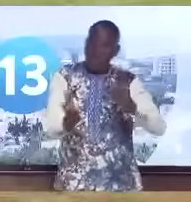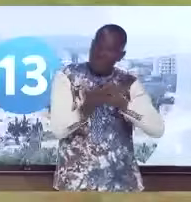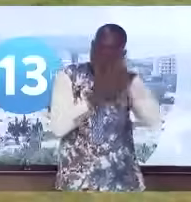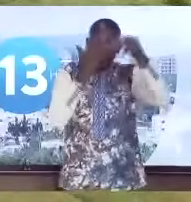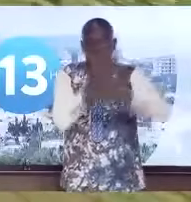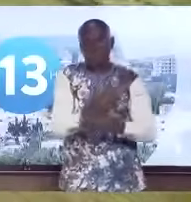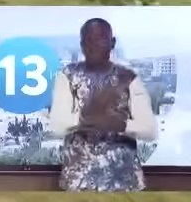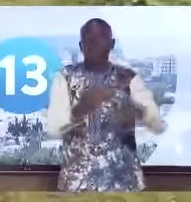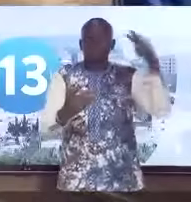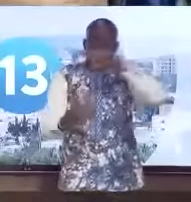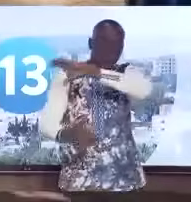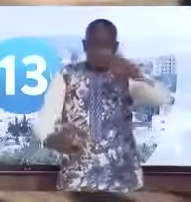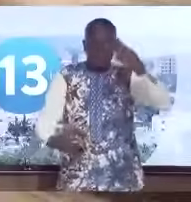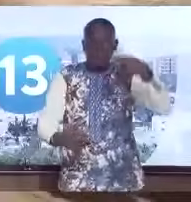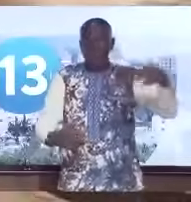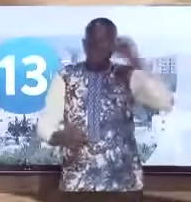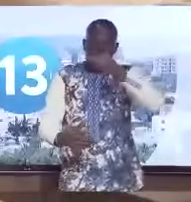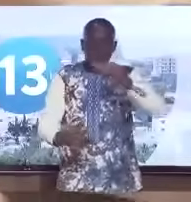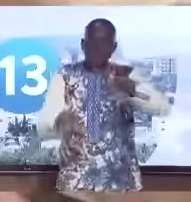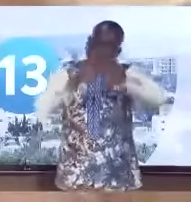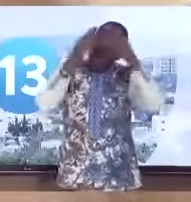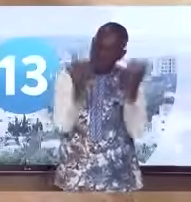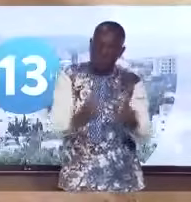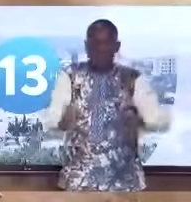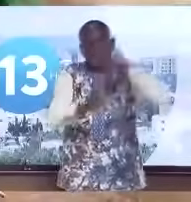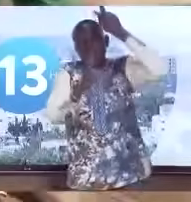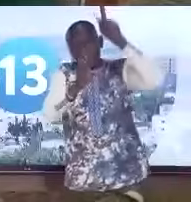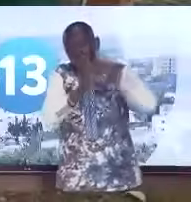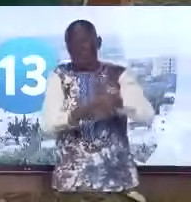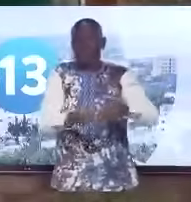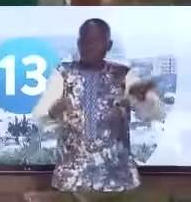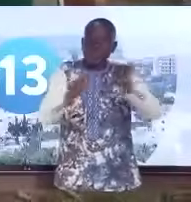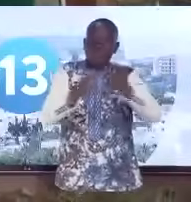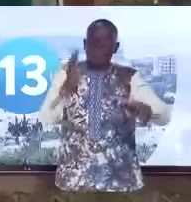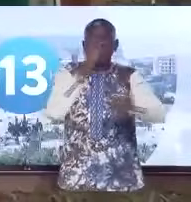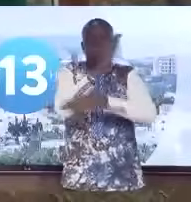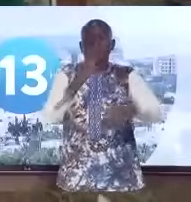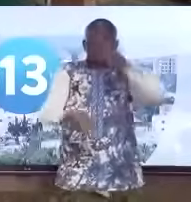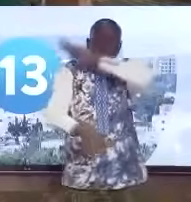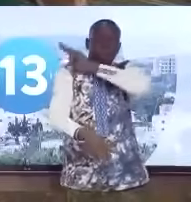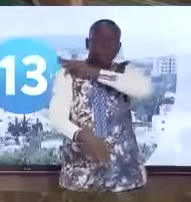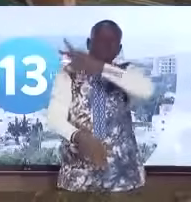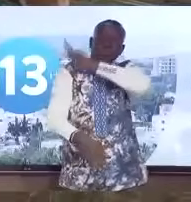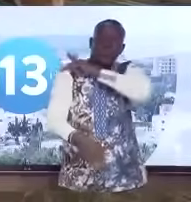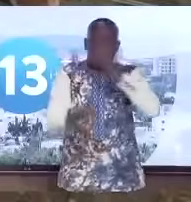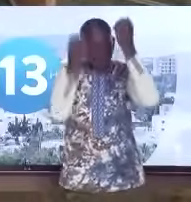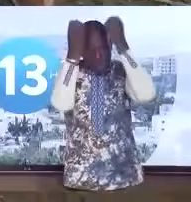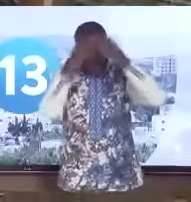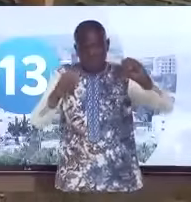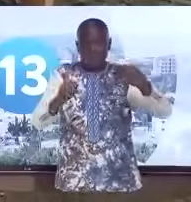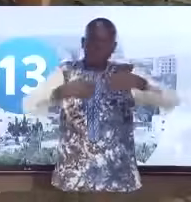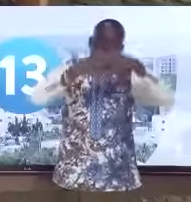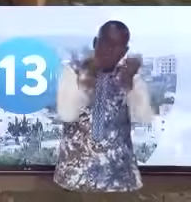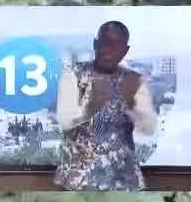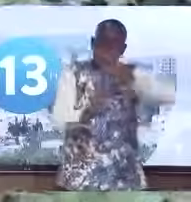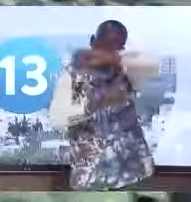100 hectares. Le coup d'envoi de la plantation est ici donné par Xavier Konsebo, le président de la cellule environnement